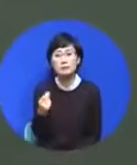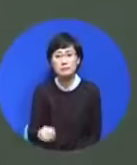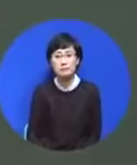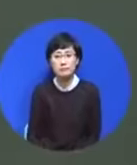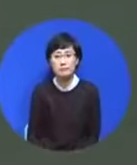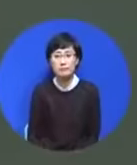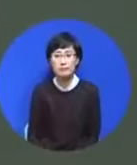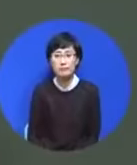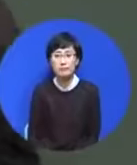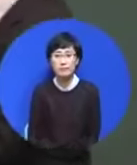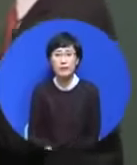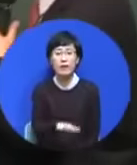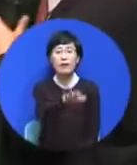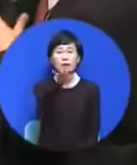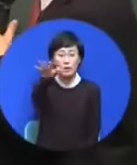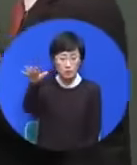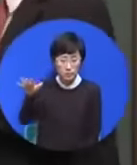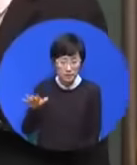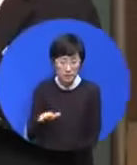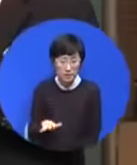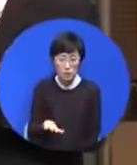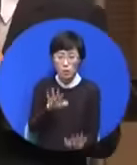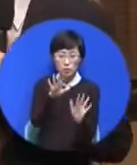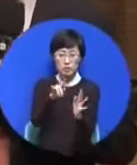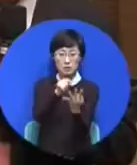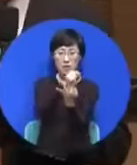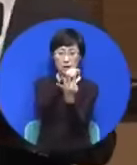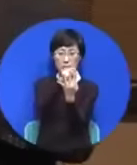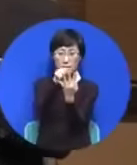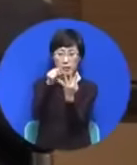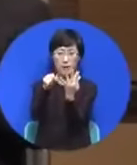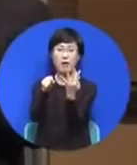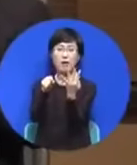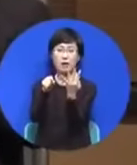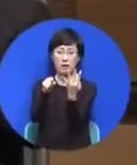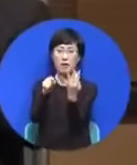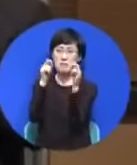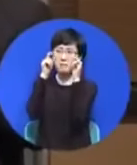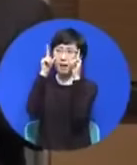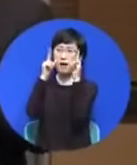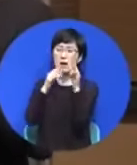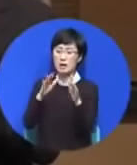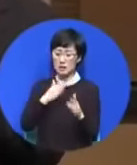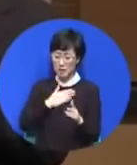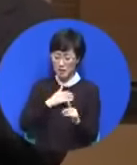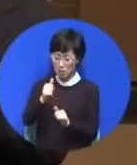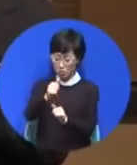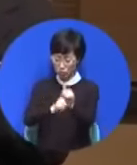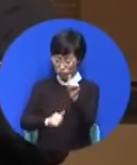진짜로이 엄청난 걸 가지고 후대 살리겠다고 하는게 진짜면 마귀